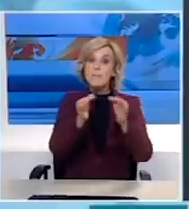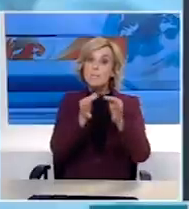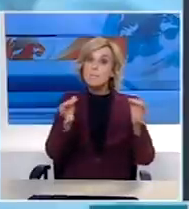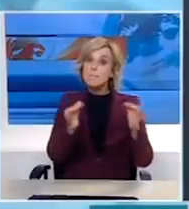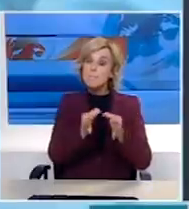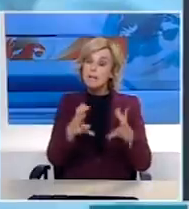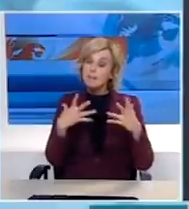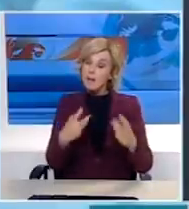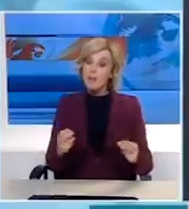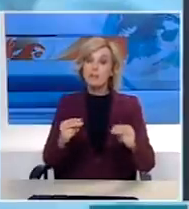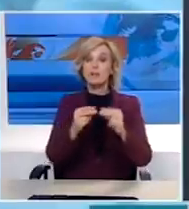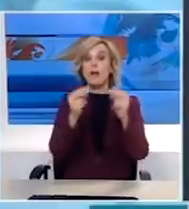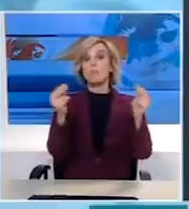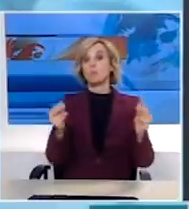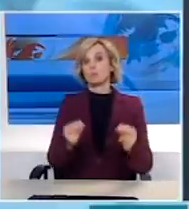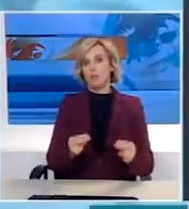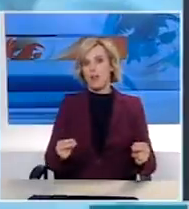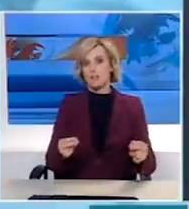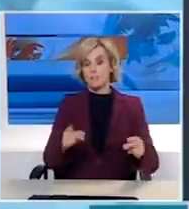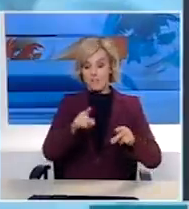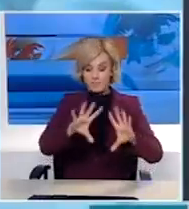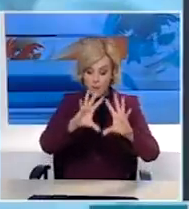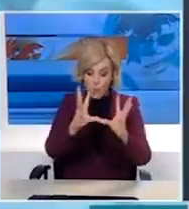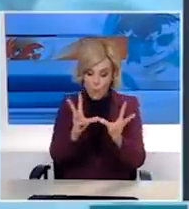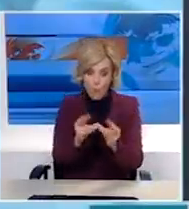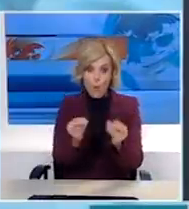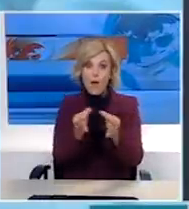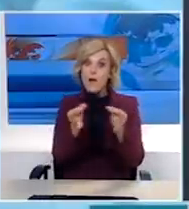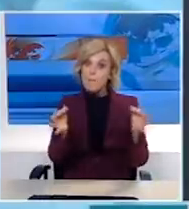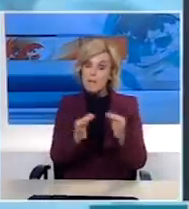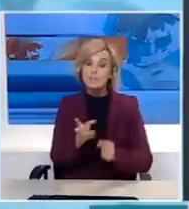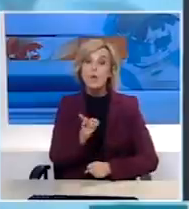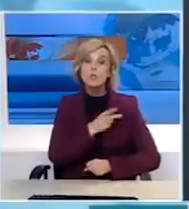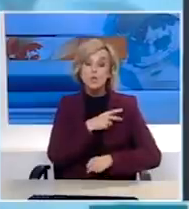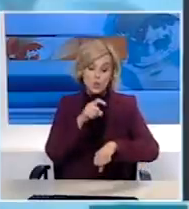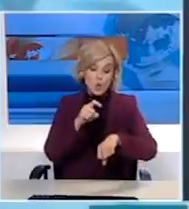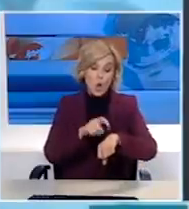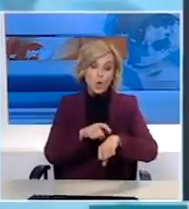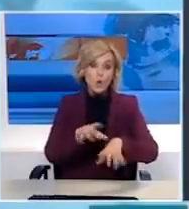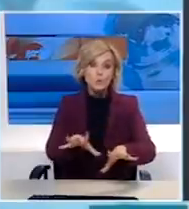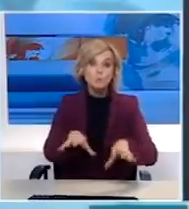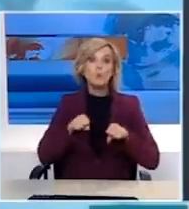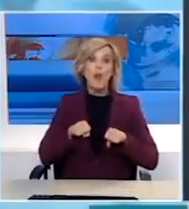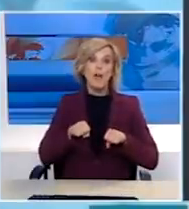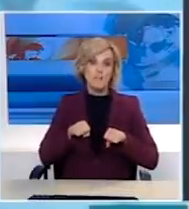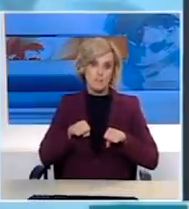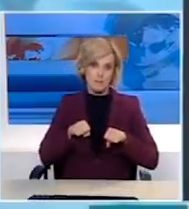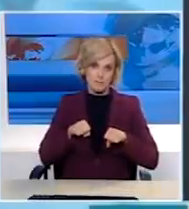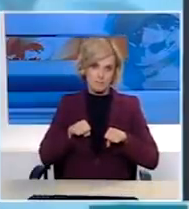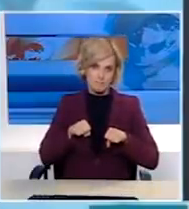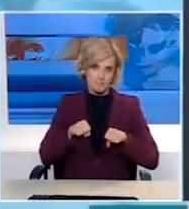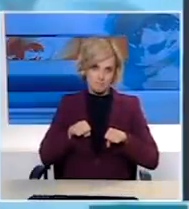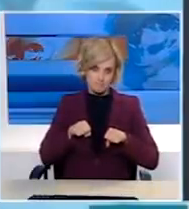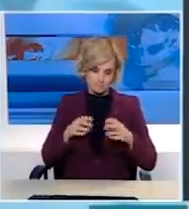σημαντικά, που σημαίνει ότι τα μέτρα πάρθηκαν όταν έπρεπε και δεν θρηνήσαμε εκατόμβες. Θεωρώ